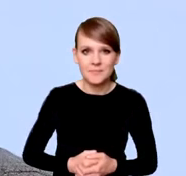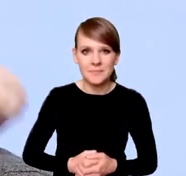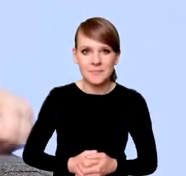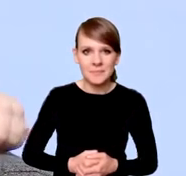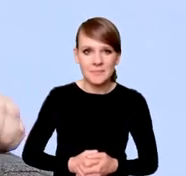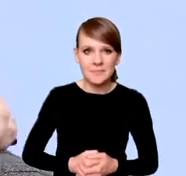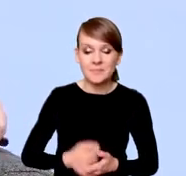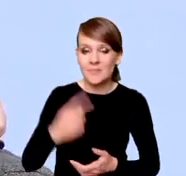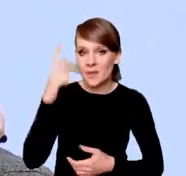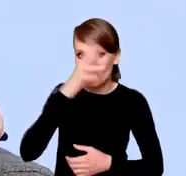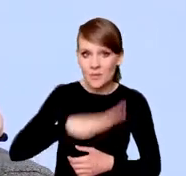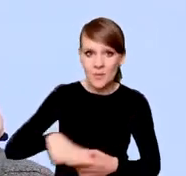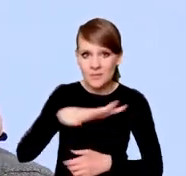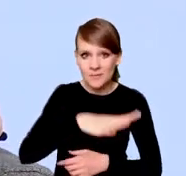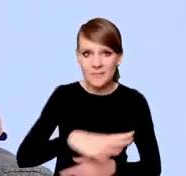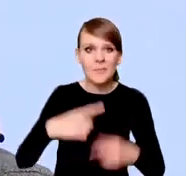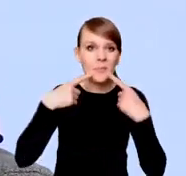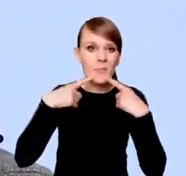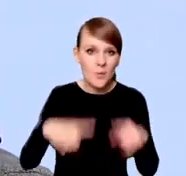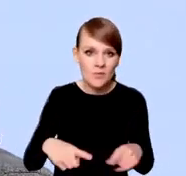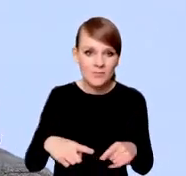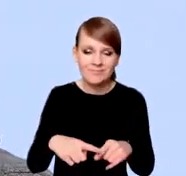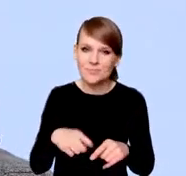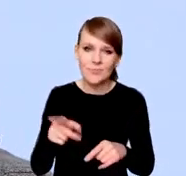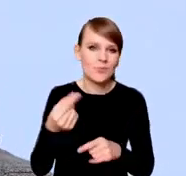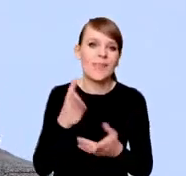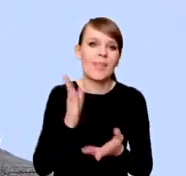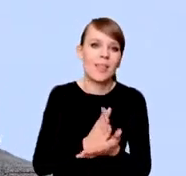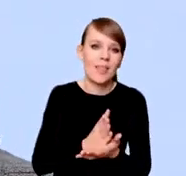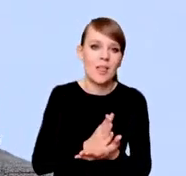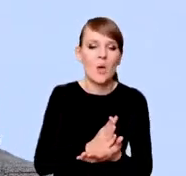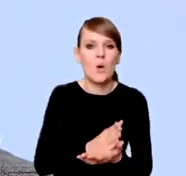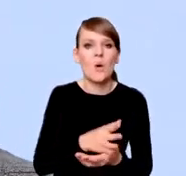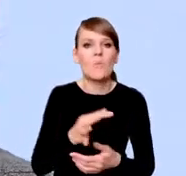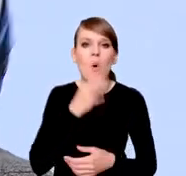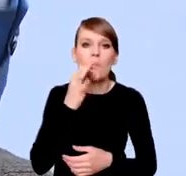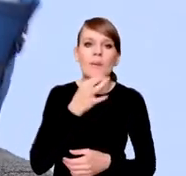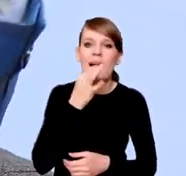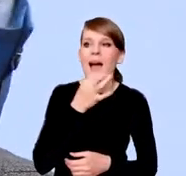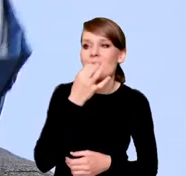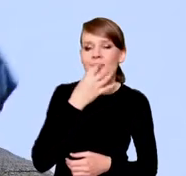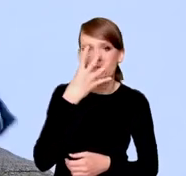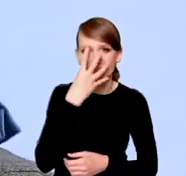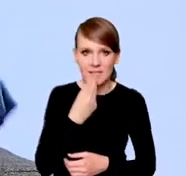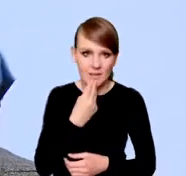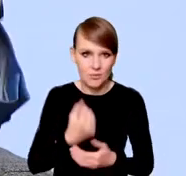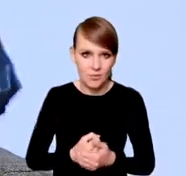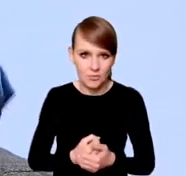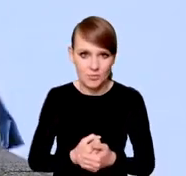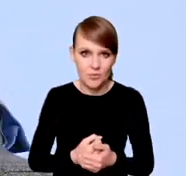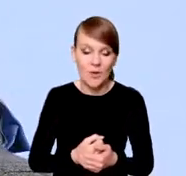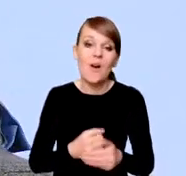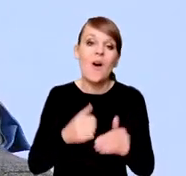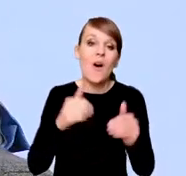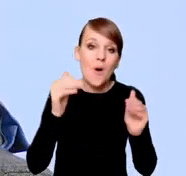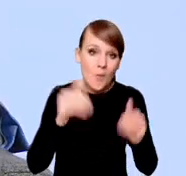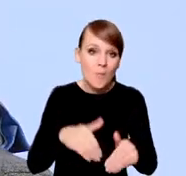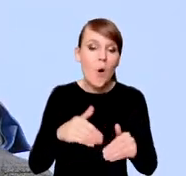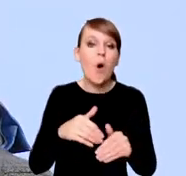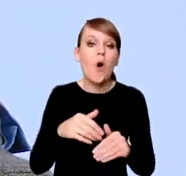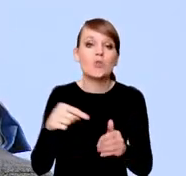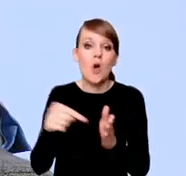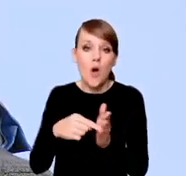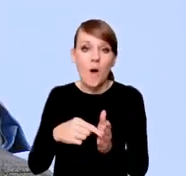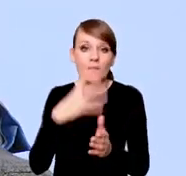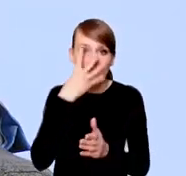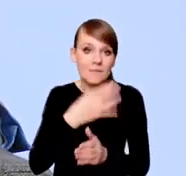społeczna odpowiedzialność to nie tylko poprawa wizerunku. To może być konsekwencja, ale nie